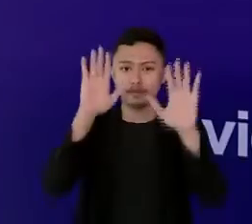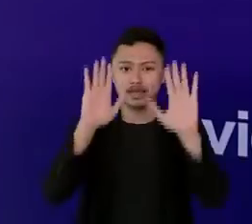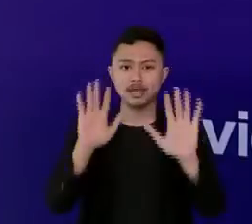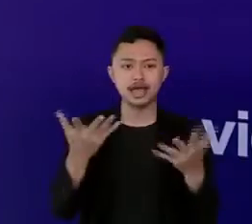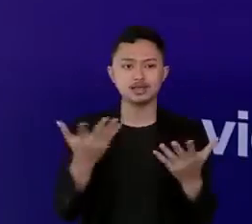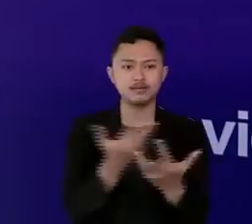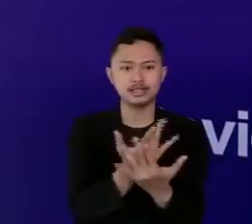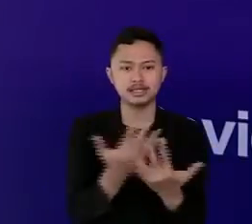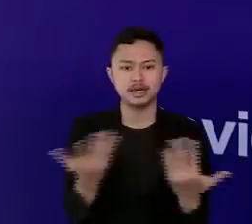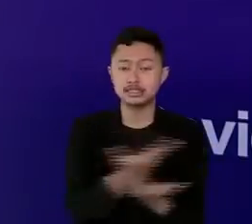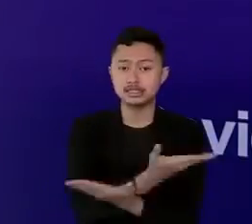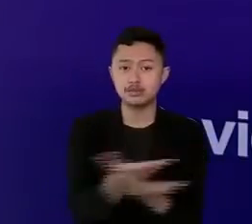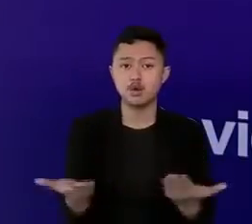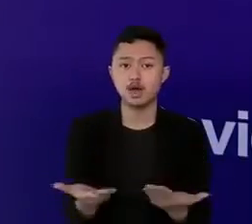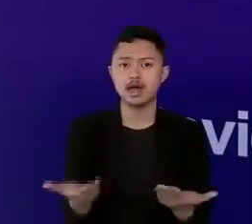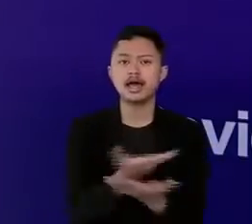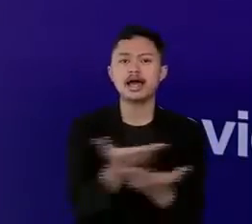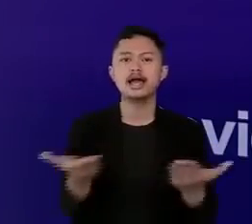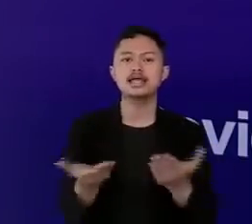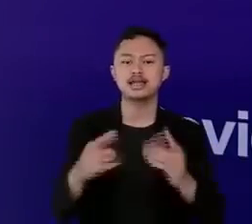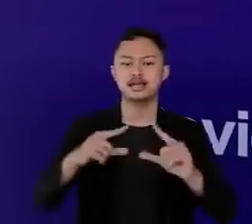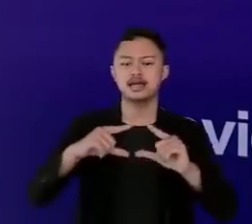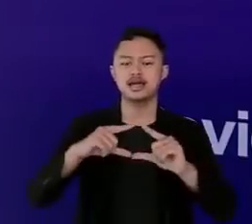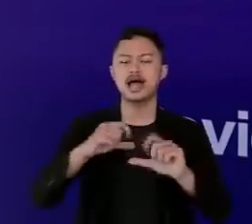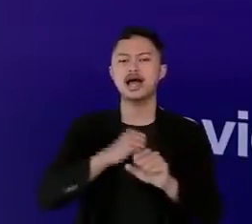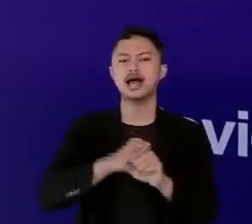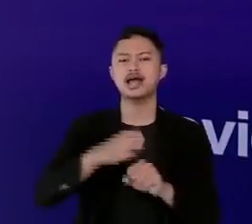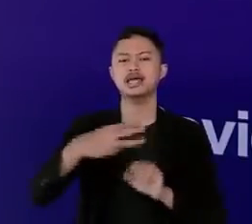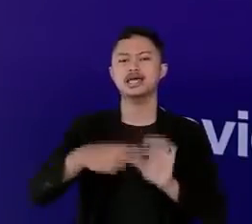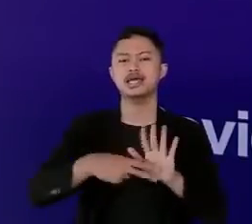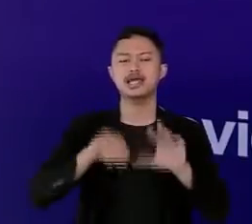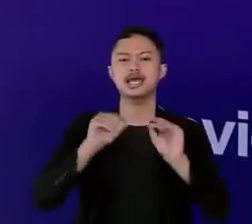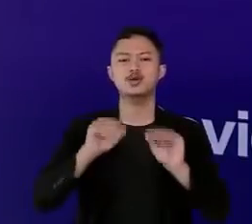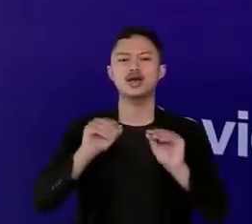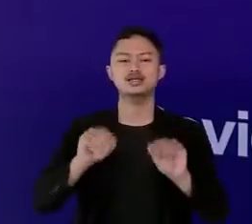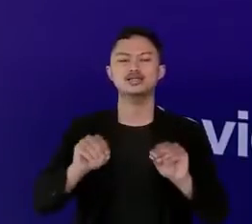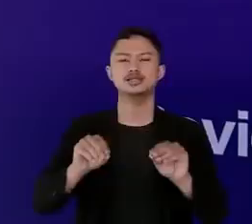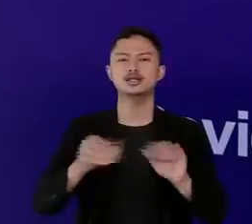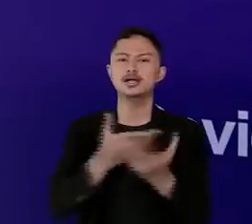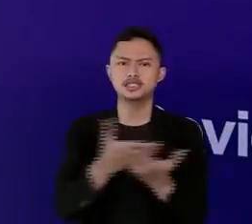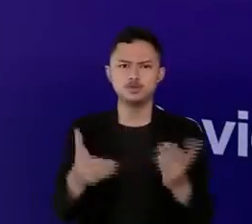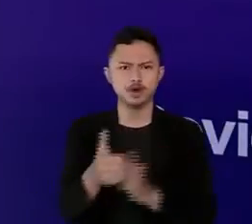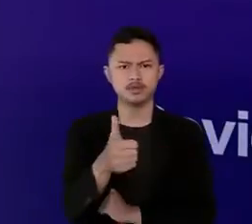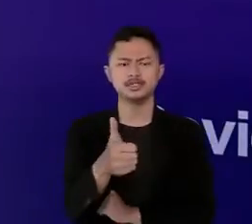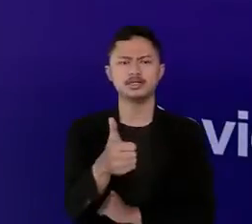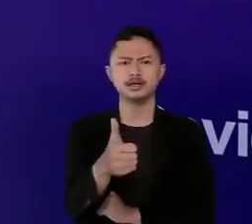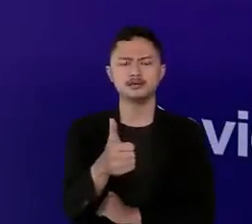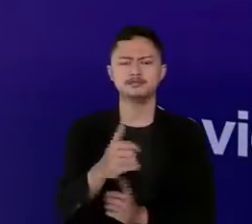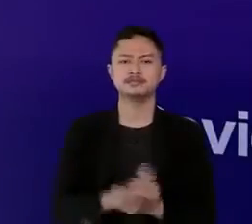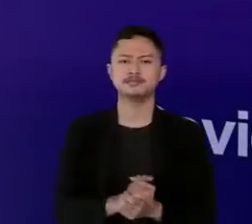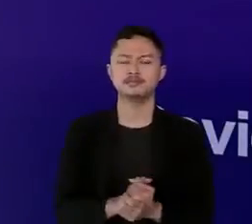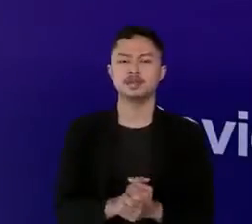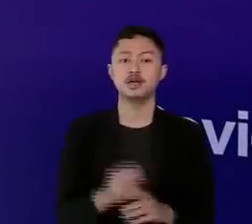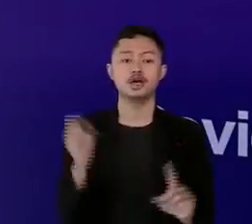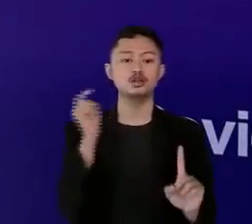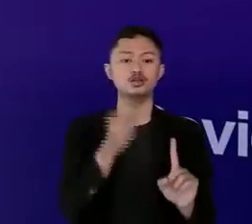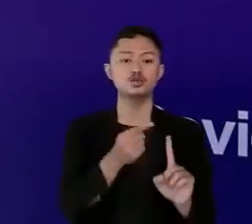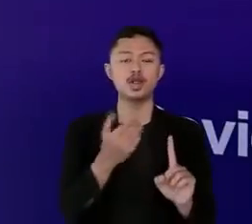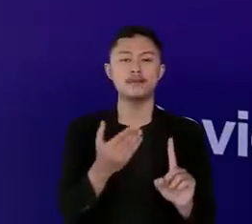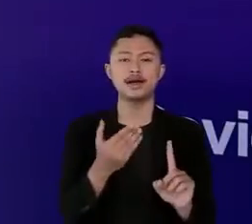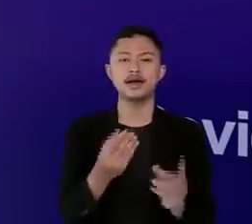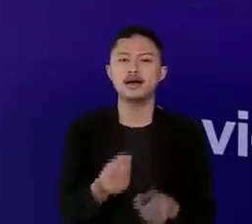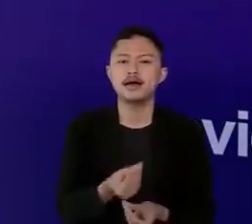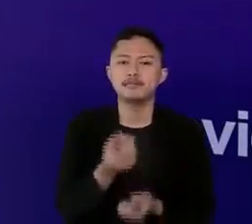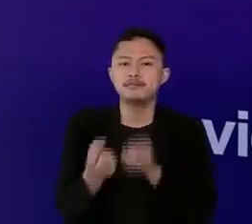kita menjadi agen edukasi bahwa semua individu bisa menjadi agen edukasi untuk memberikan